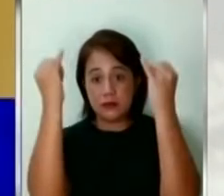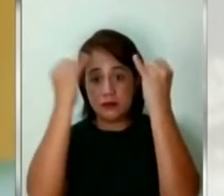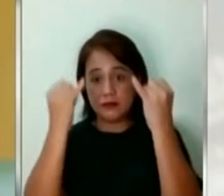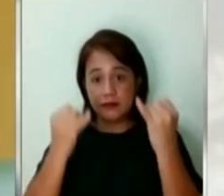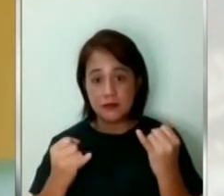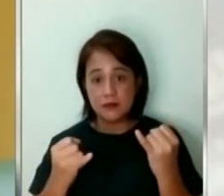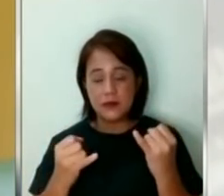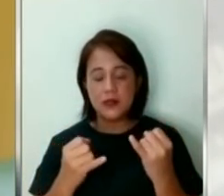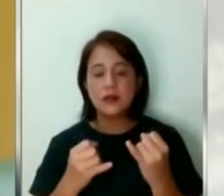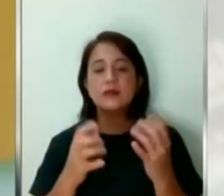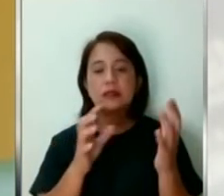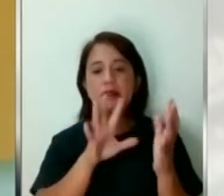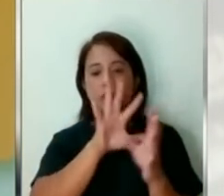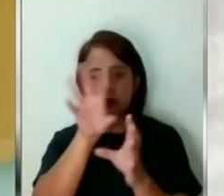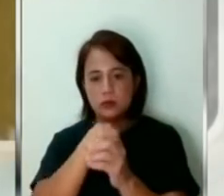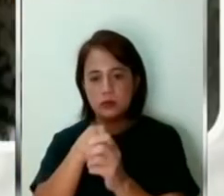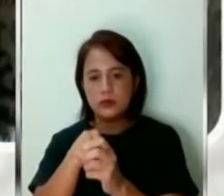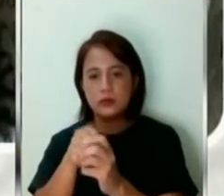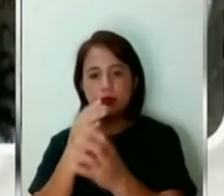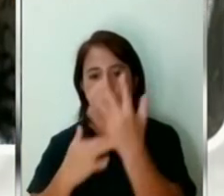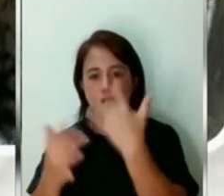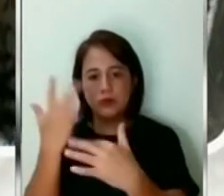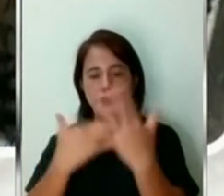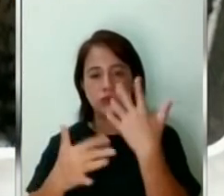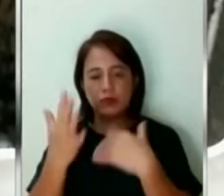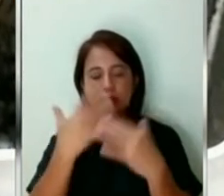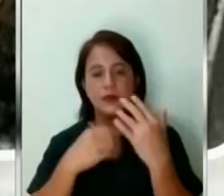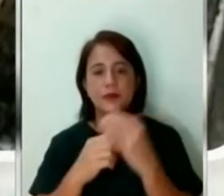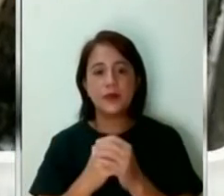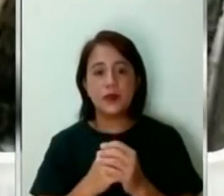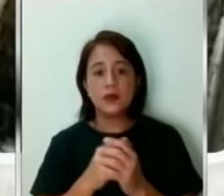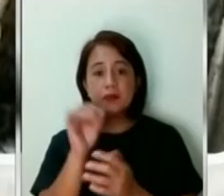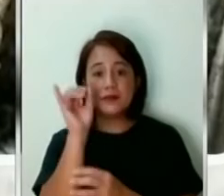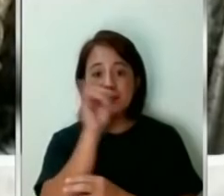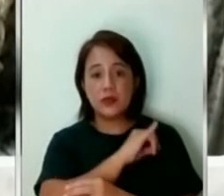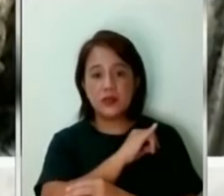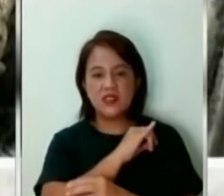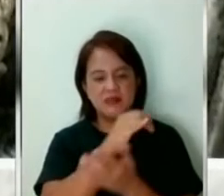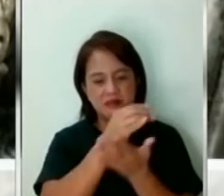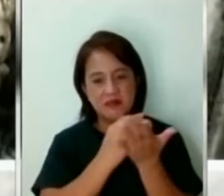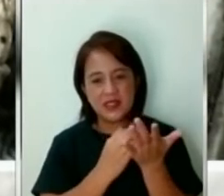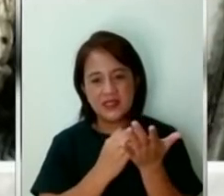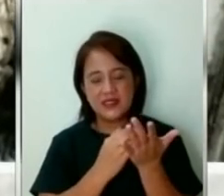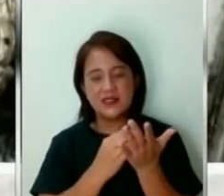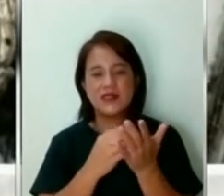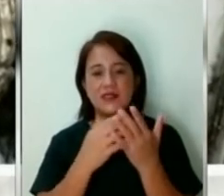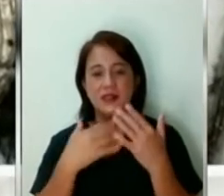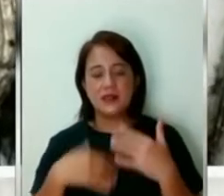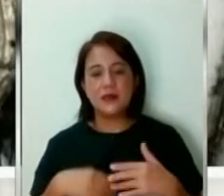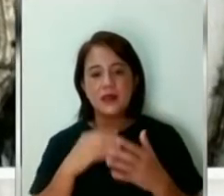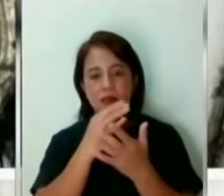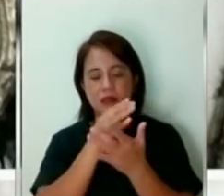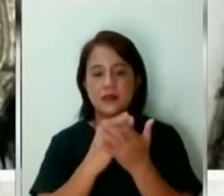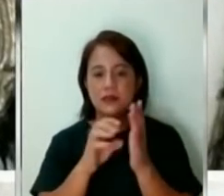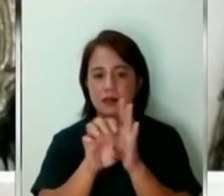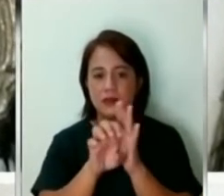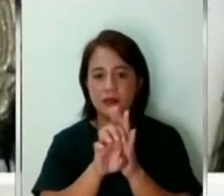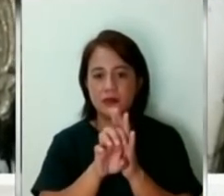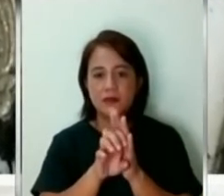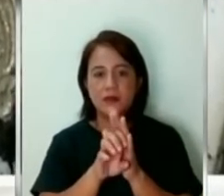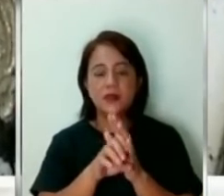sa tinupok ng apoy. Ang tanging natira, ilang bahagi na lang kabilang ang piraso ng mga malasinag na korona